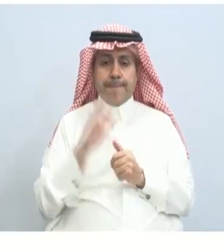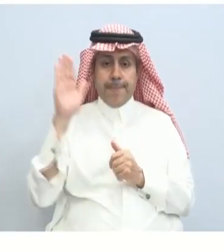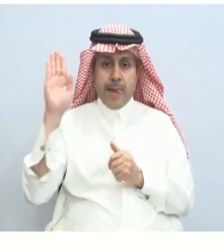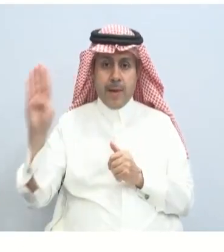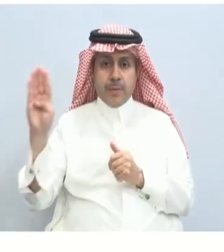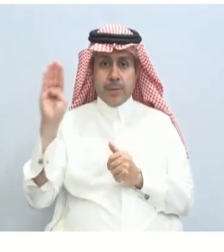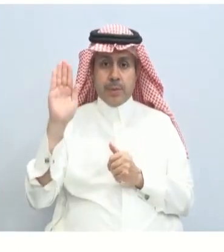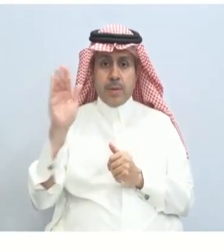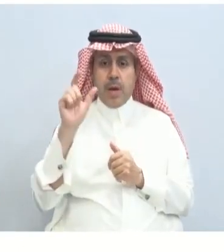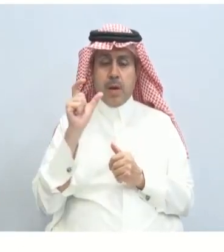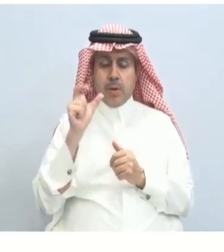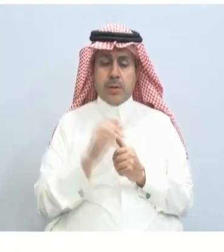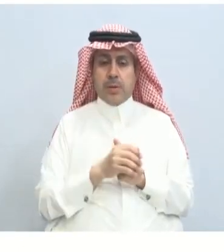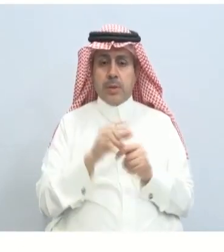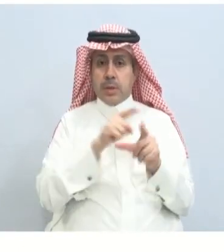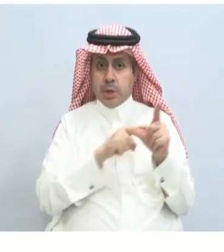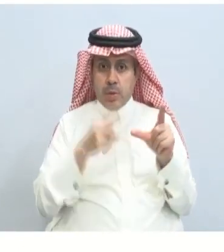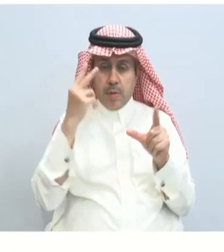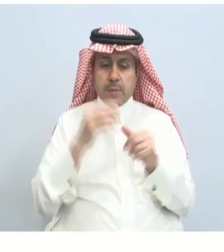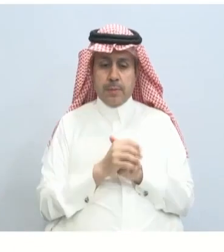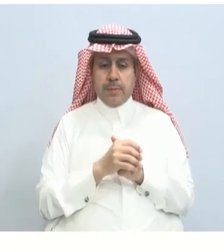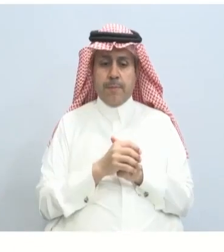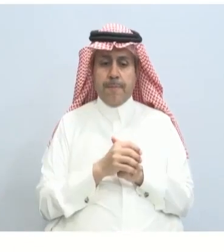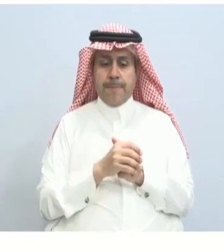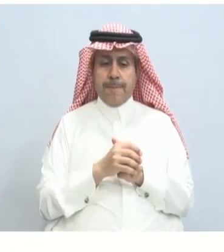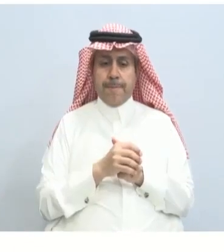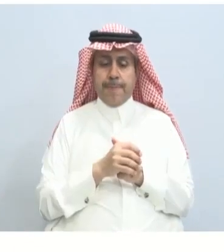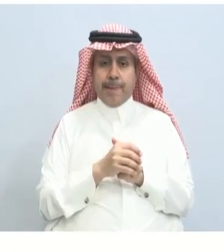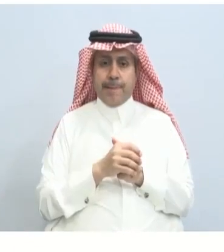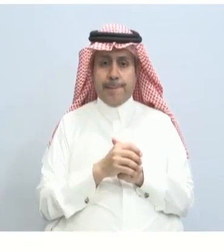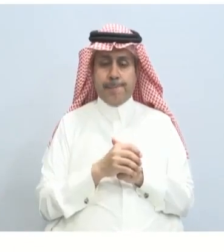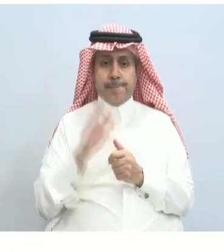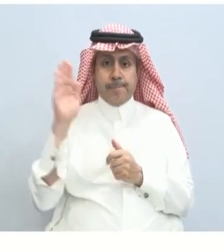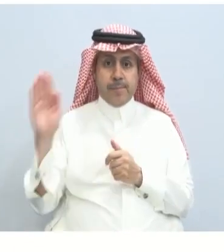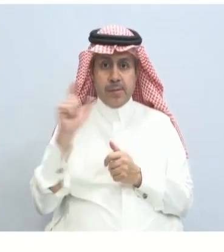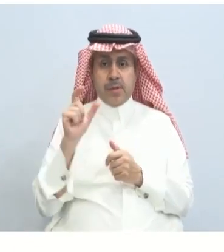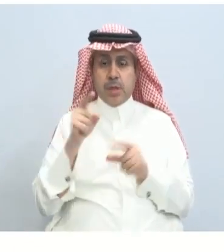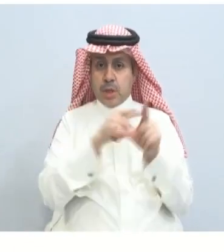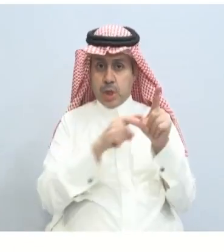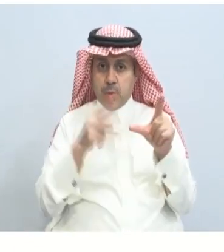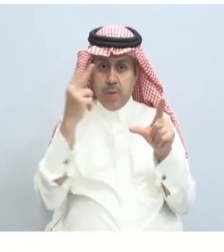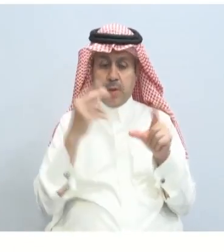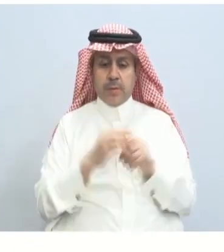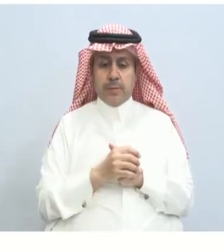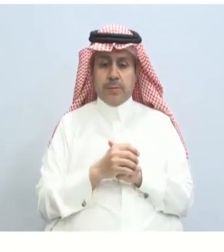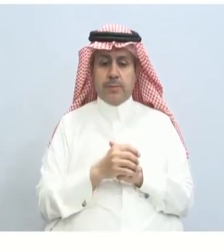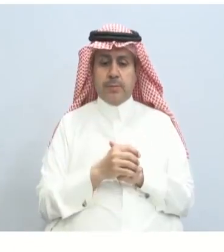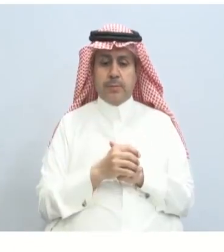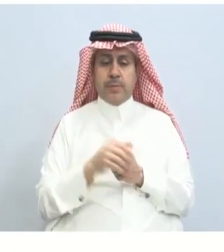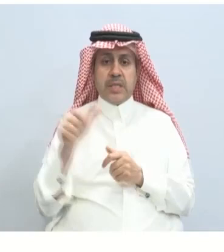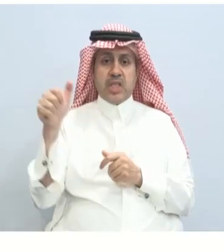الزاويه الثانيه زائدا ساين الزاويه الثانيه اللي هو ساين